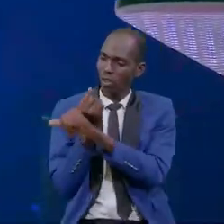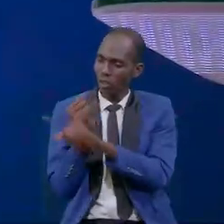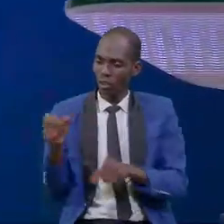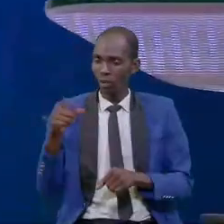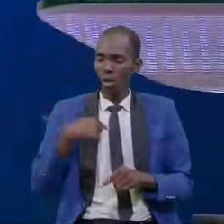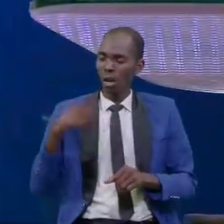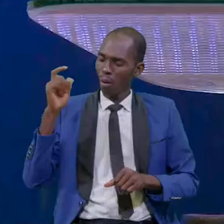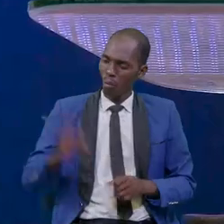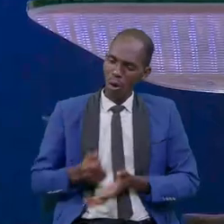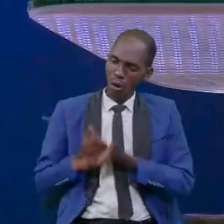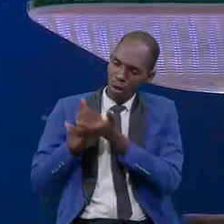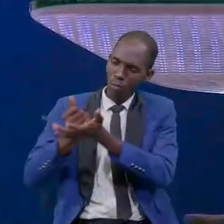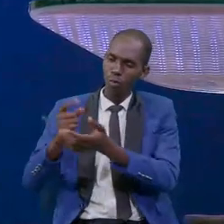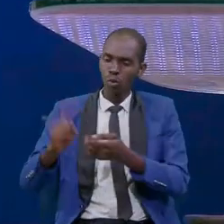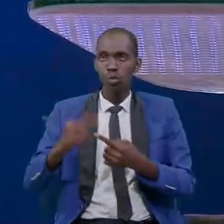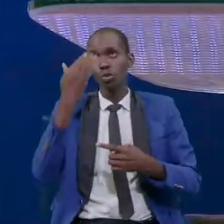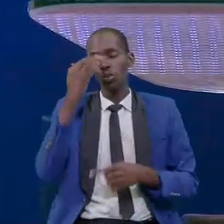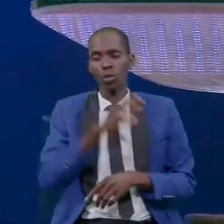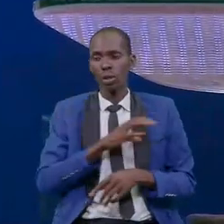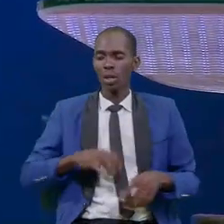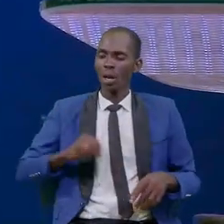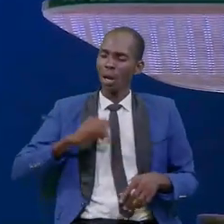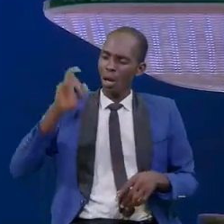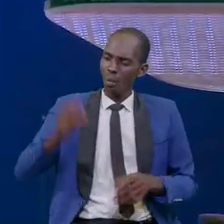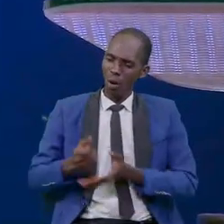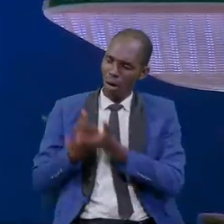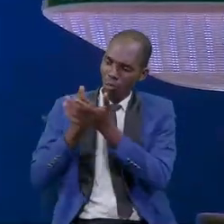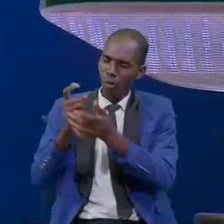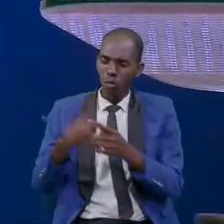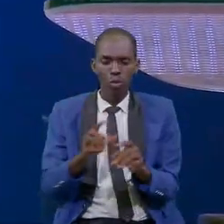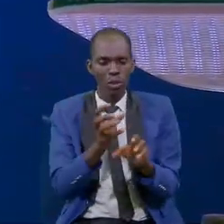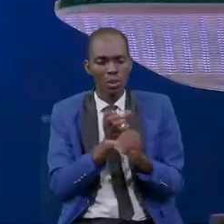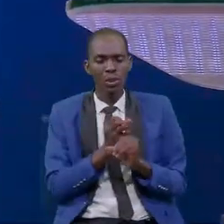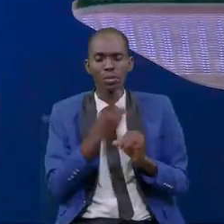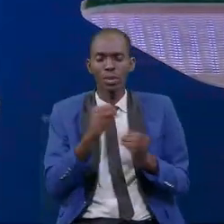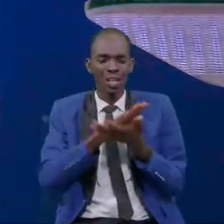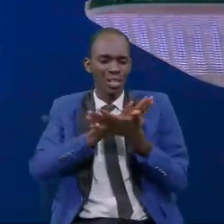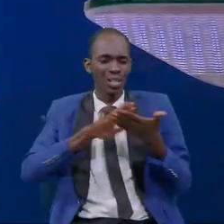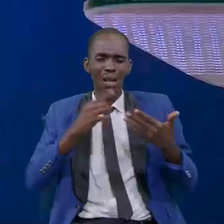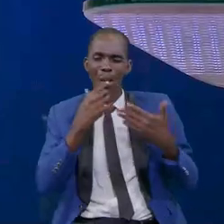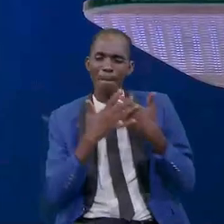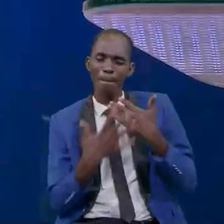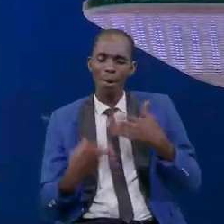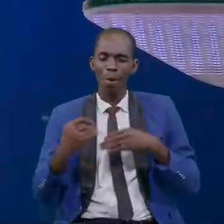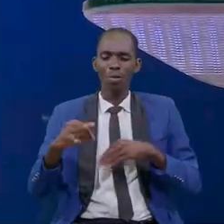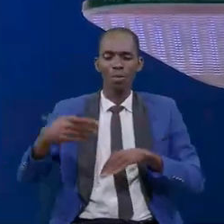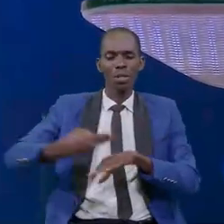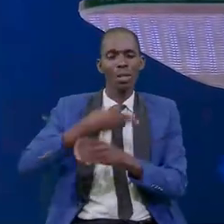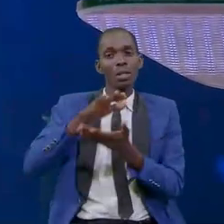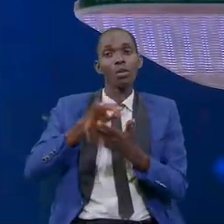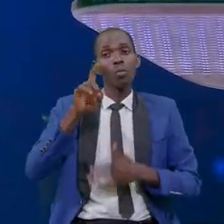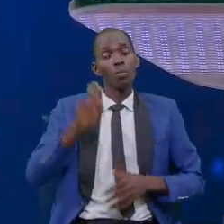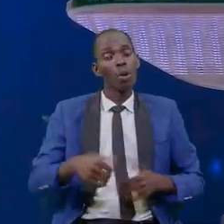te faire amener au calvaire. Tout ce que tu me fais, je vais t'amener au sang purificateur de l'agneau. Au